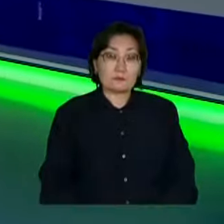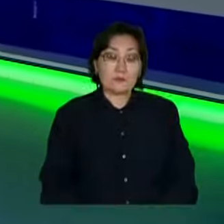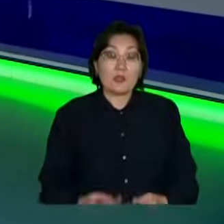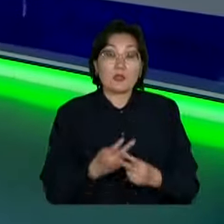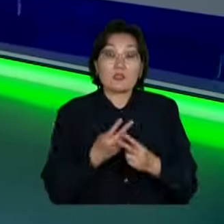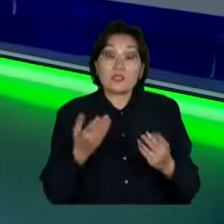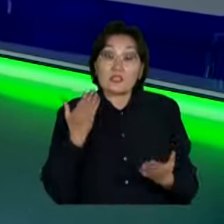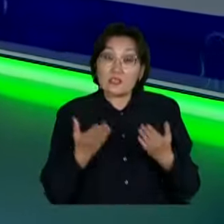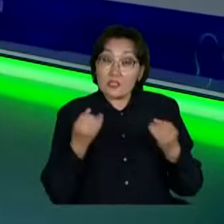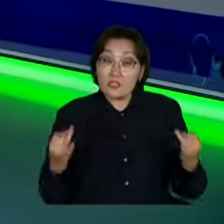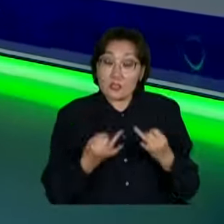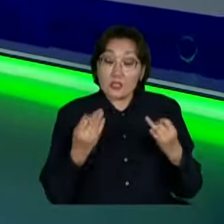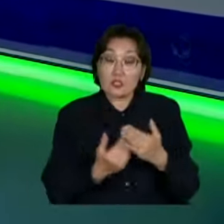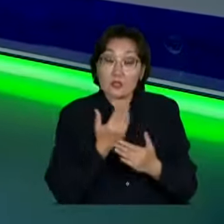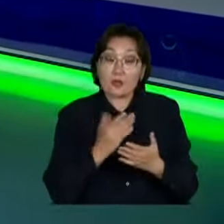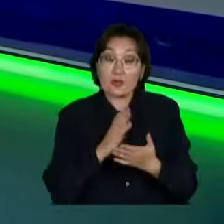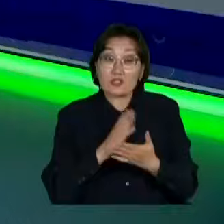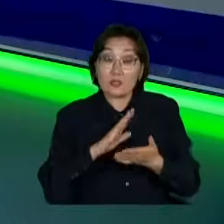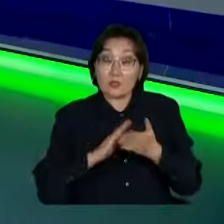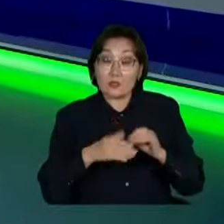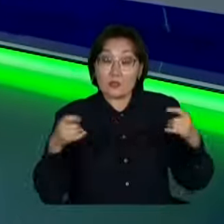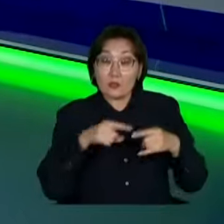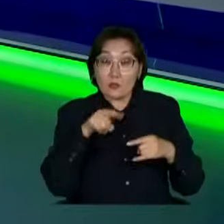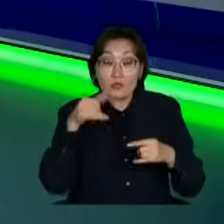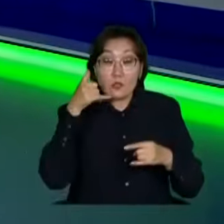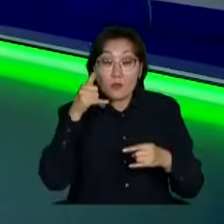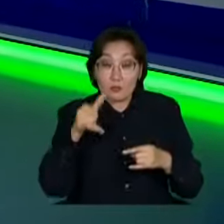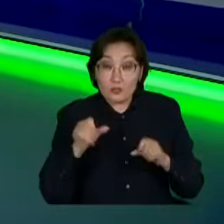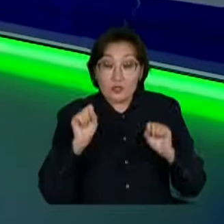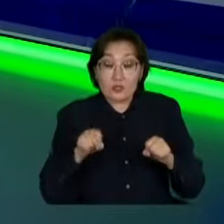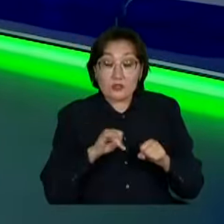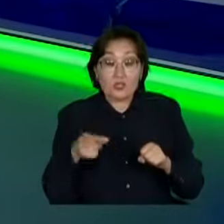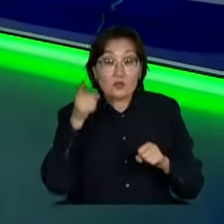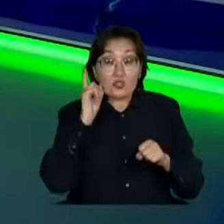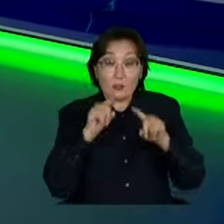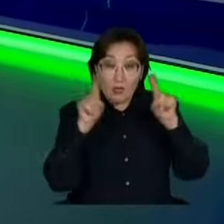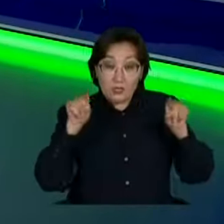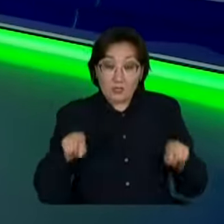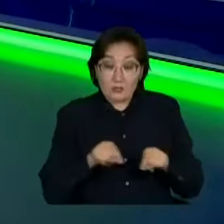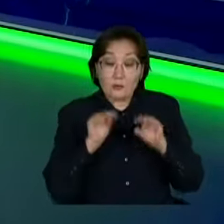Құрметті көрермен, егер бөлісер ақпарларыңыз болса, экранда көрсетілген нөмірге хабарласыңыздар, сондай-ақ әлеуметтік